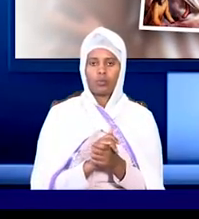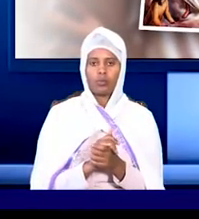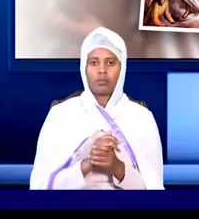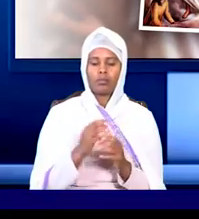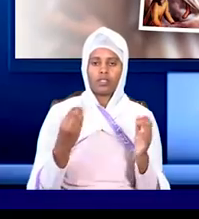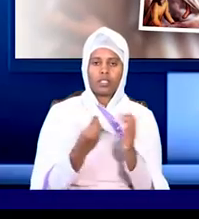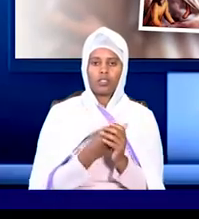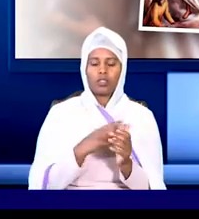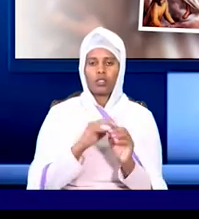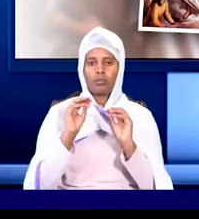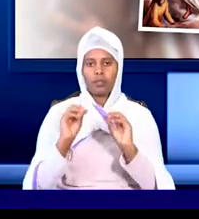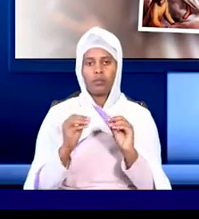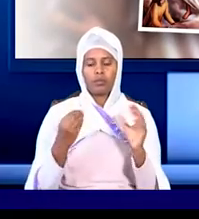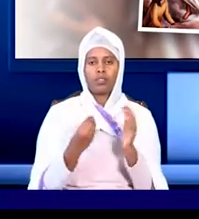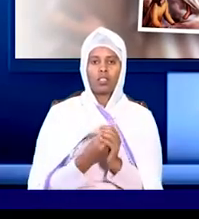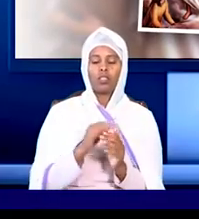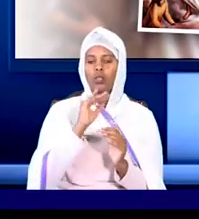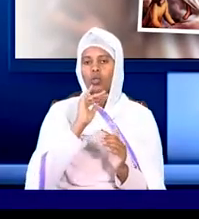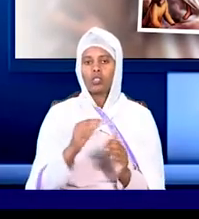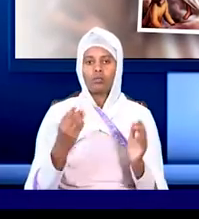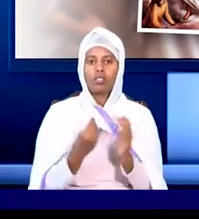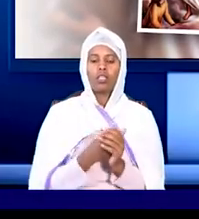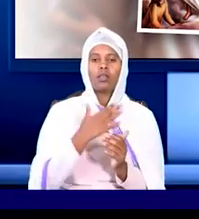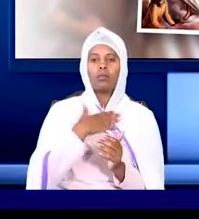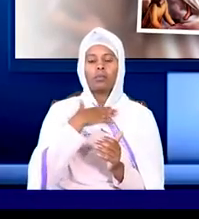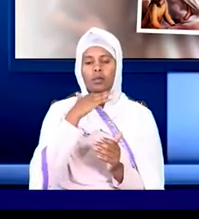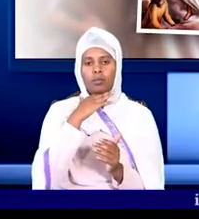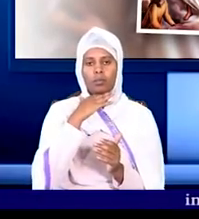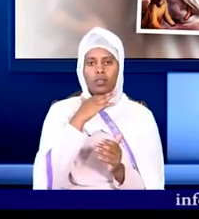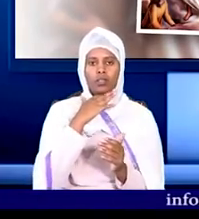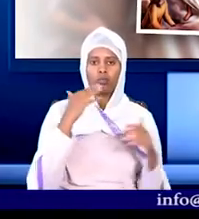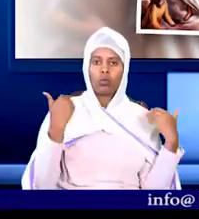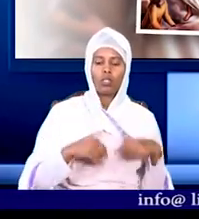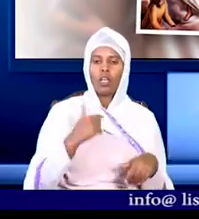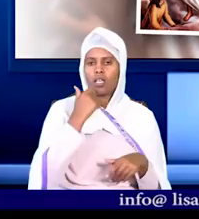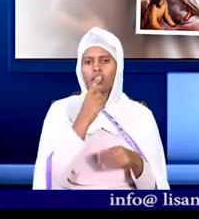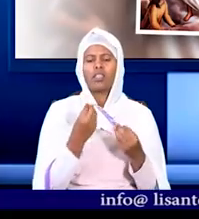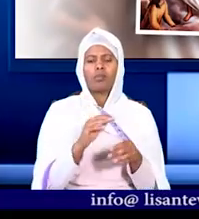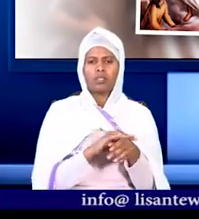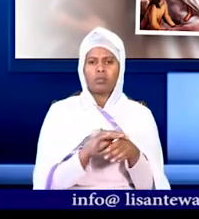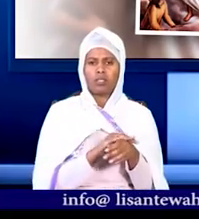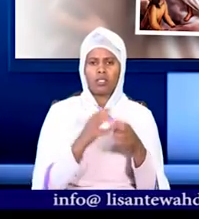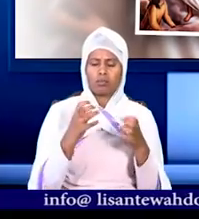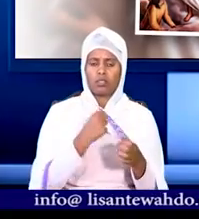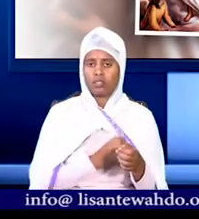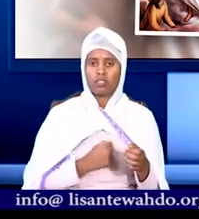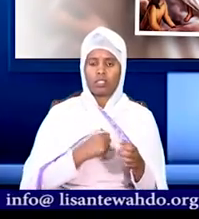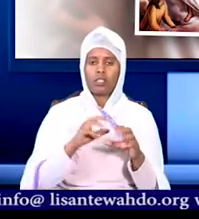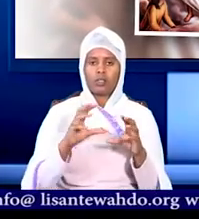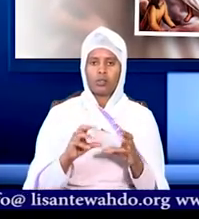الصم مسا هذا الممهر مسا هذا الولادي مسا هذا الولادي نمو تخيد الله انت